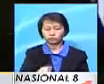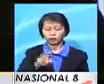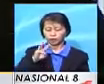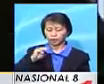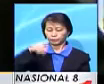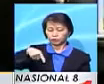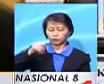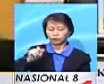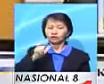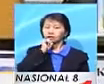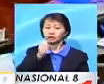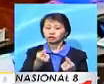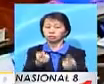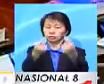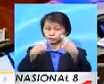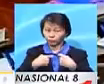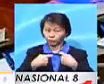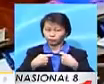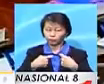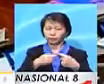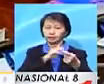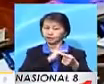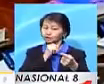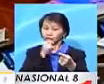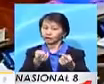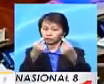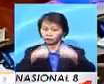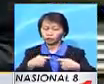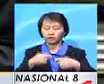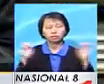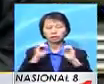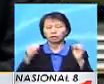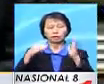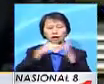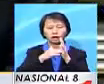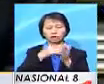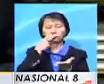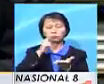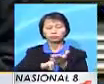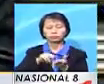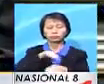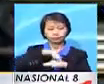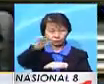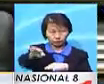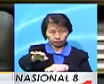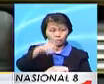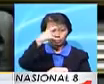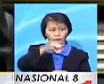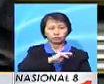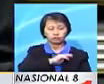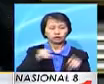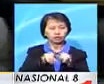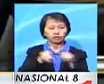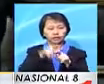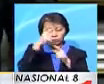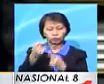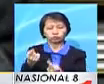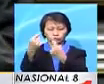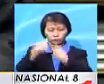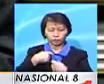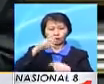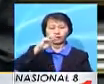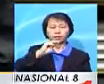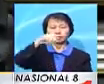MQT tidak dijawab secara menyeluruh oleh menteri berkaitan, tiada halangan untuk menghantar soalan susulan kepada menteri sama untuk dijawab dalam